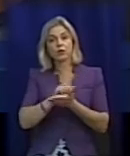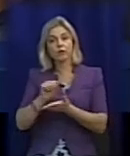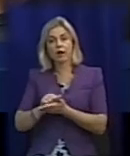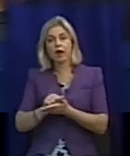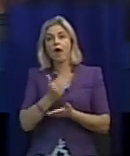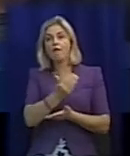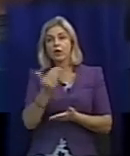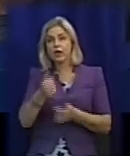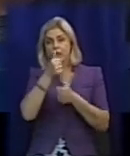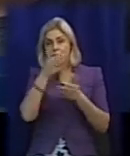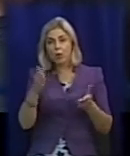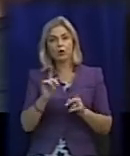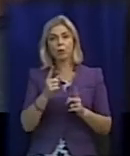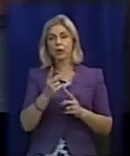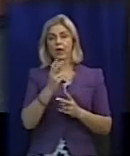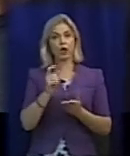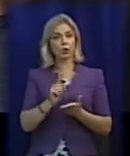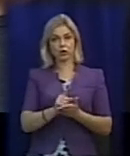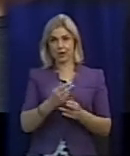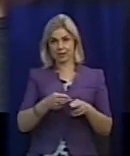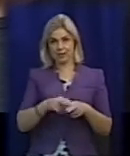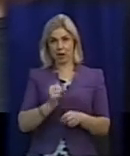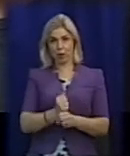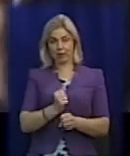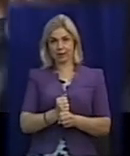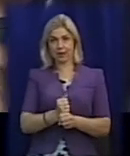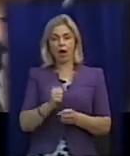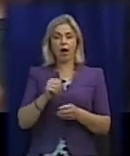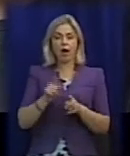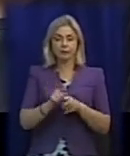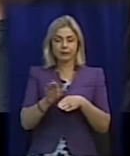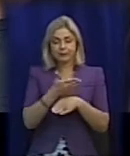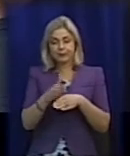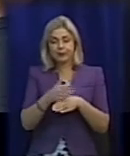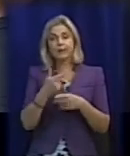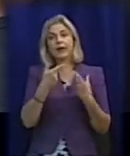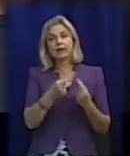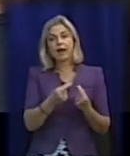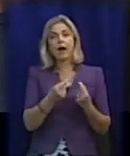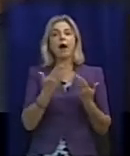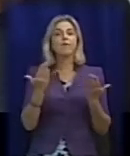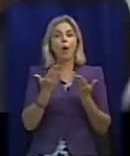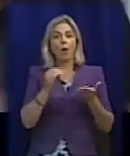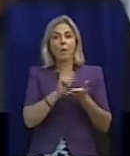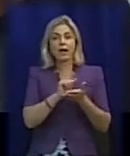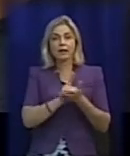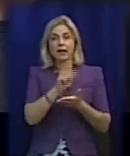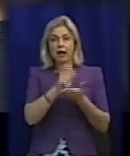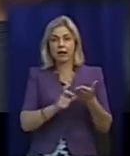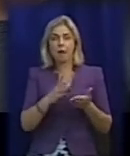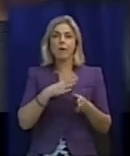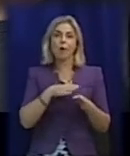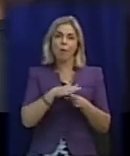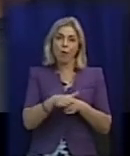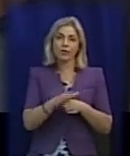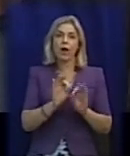неспроможні через те, що вони, в принципі, не повинні цього робити, да, відсікати, скажімо так, де, в якому матеріалі було повно сказано